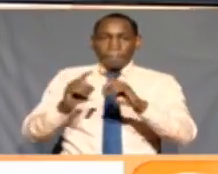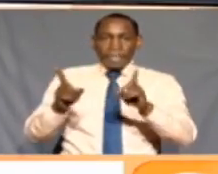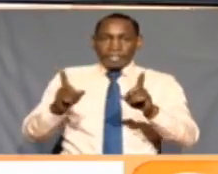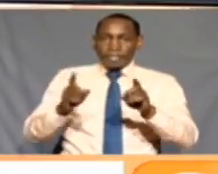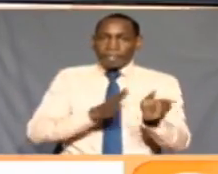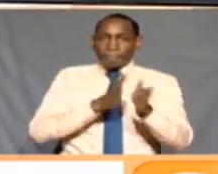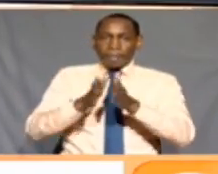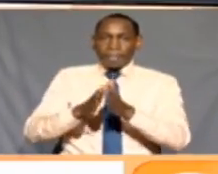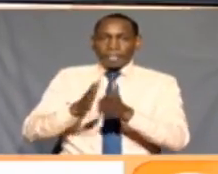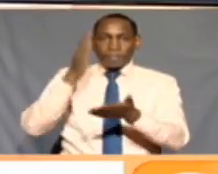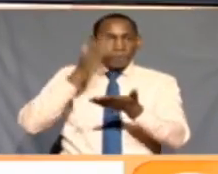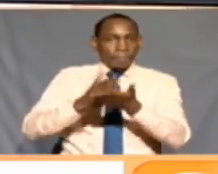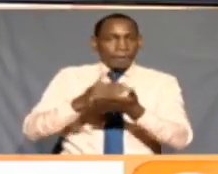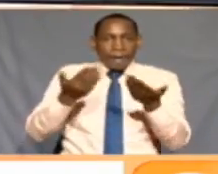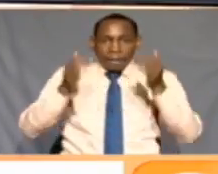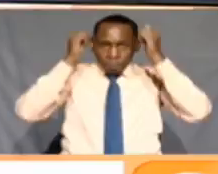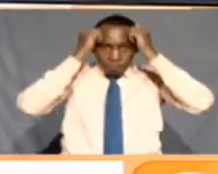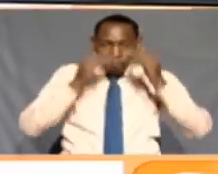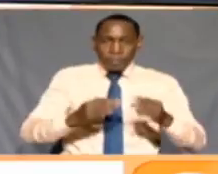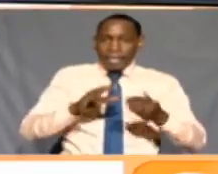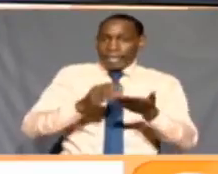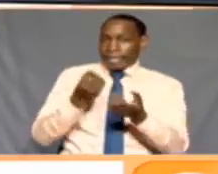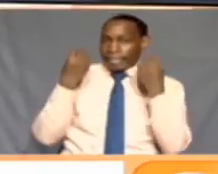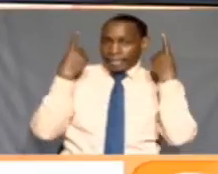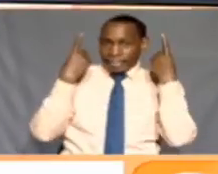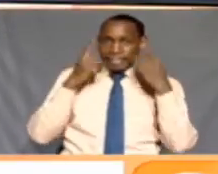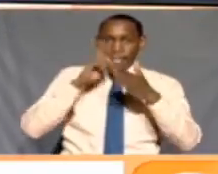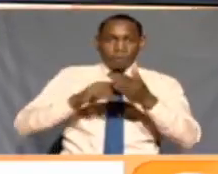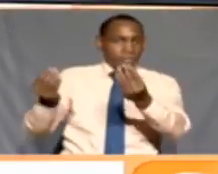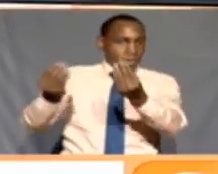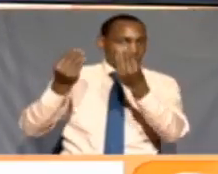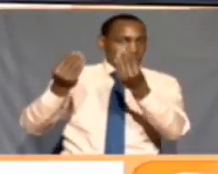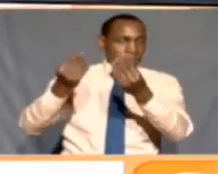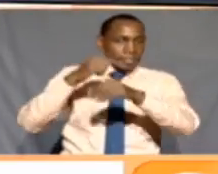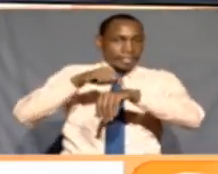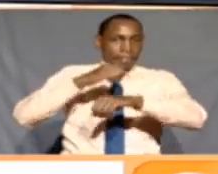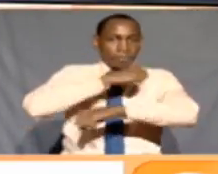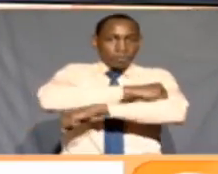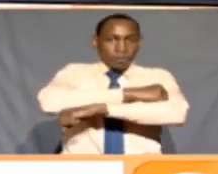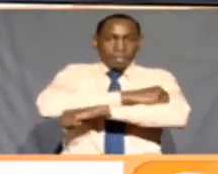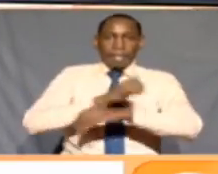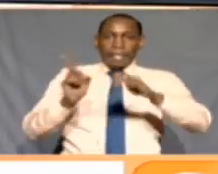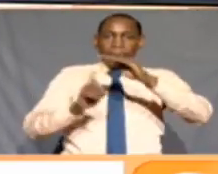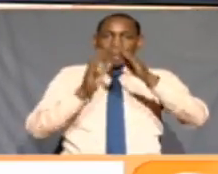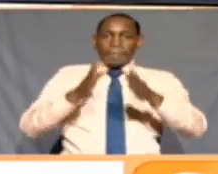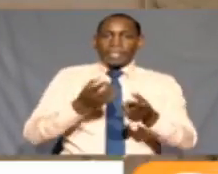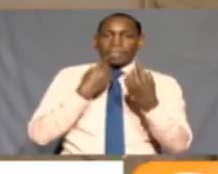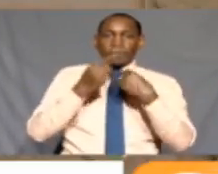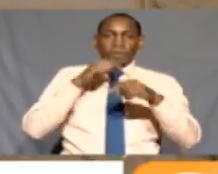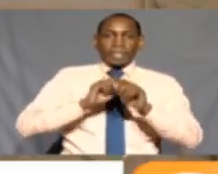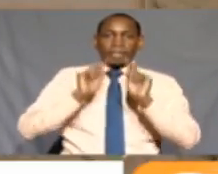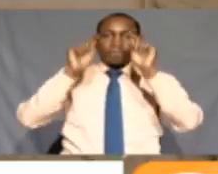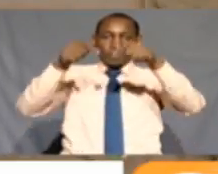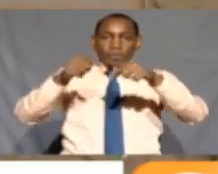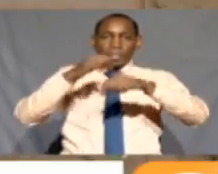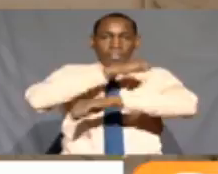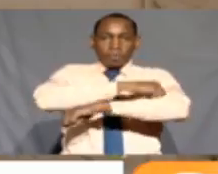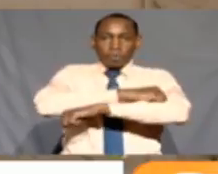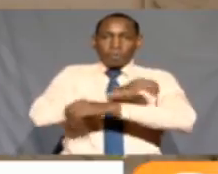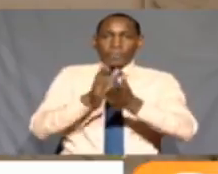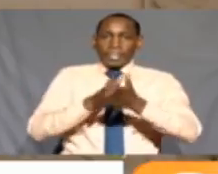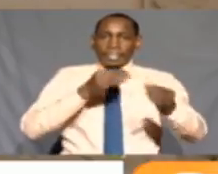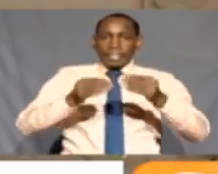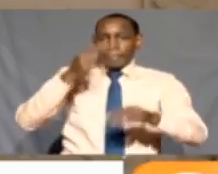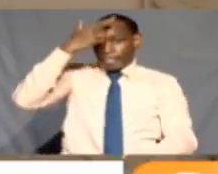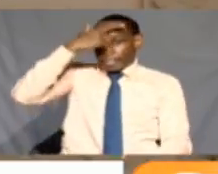tu wa kubaini jinsi wanafunzi wanaelewa wanachofunzwa shuleni. Waziri Magoha amezungumza alipozuru shule ya wanafunzi wenye ulemavu